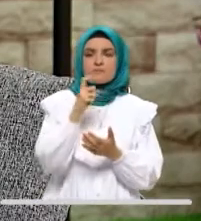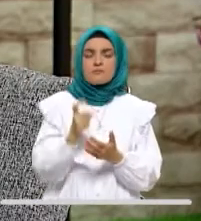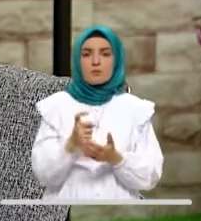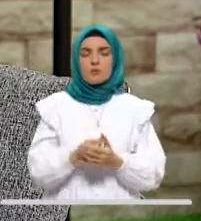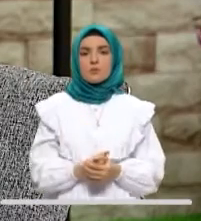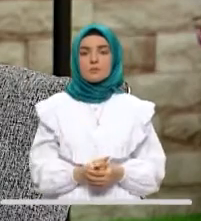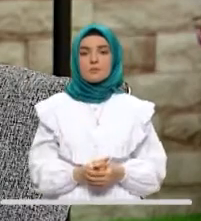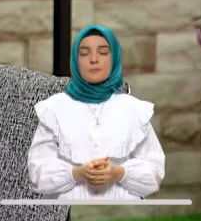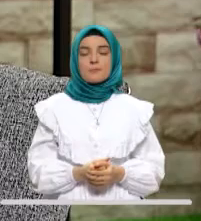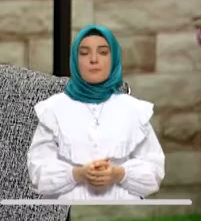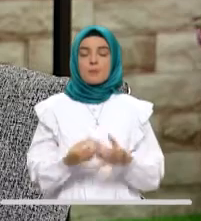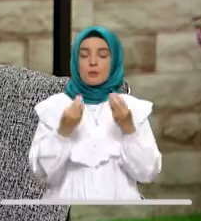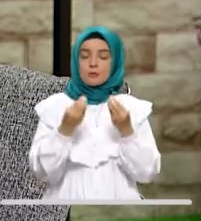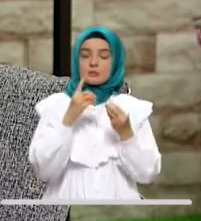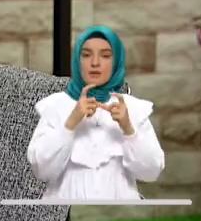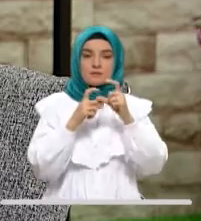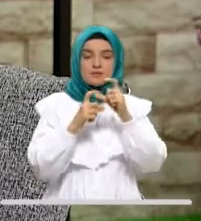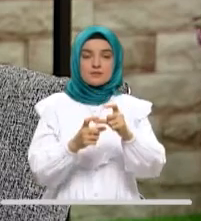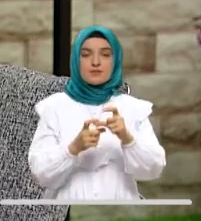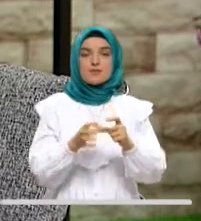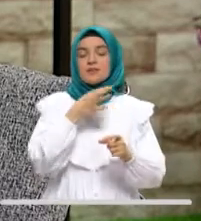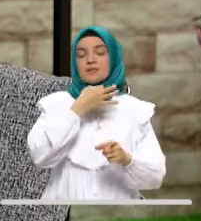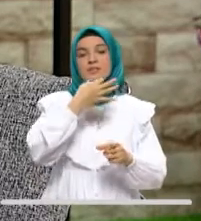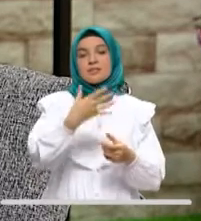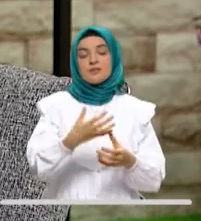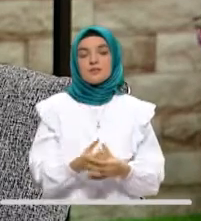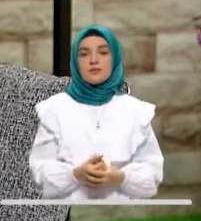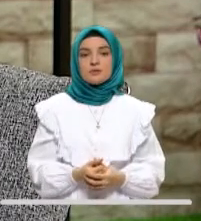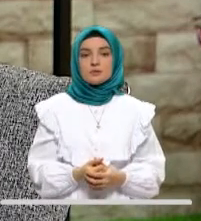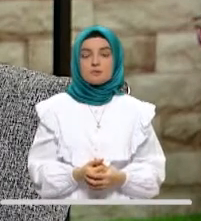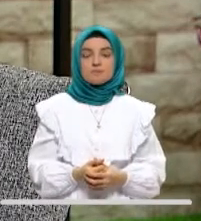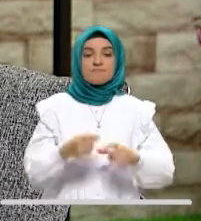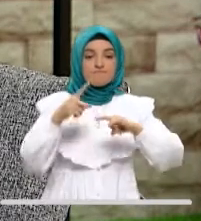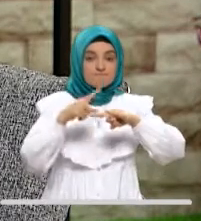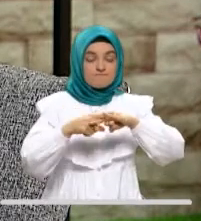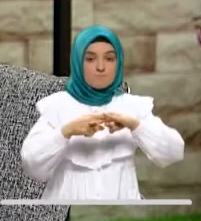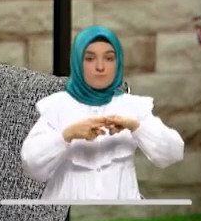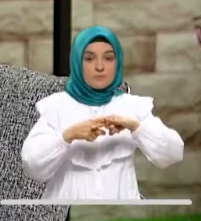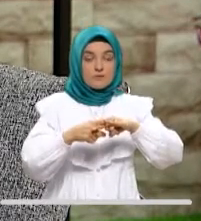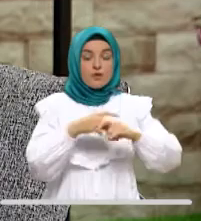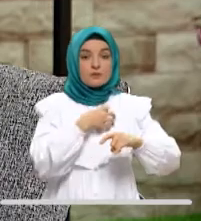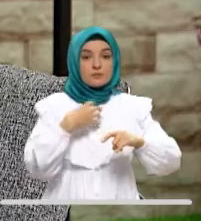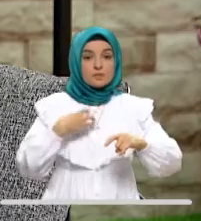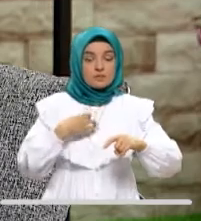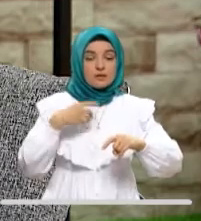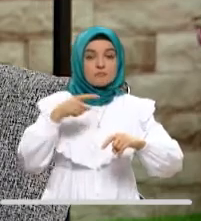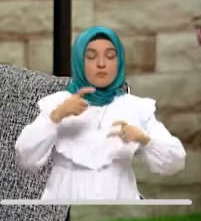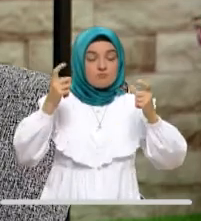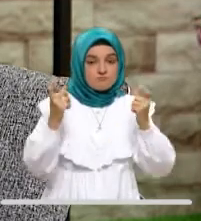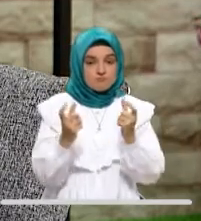şöyle... bu çok güzel bir soru. Ben teşekkür ediyorum bunu. Şimdi Hürrem Sultan Haseki Külliyesi'ni kurdu değil mi?